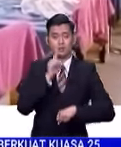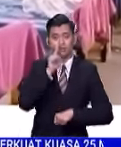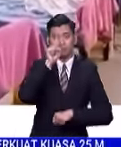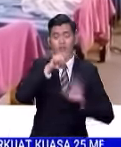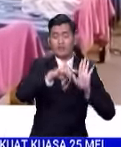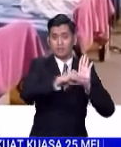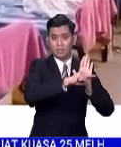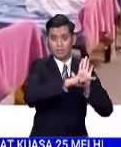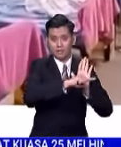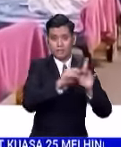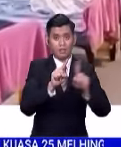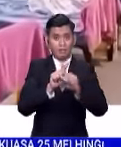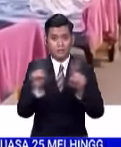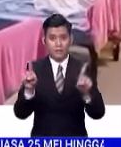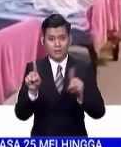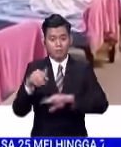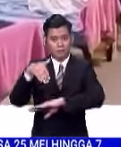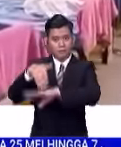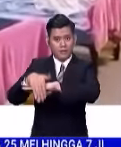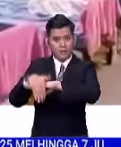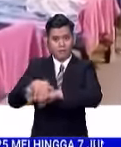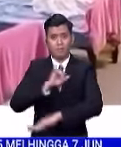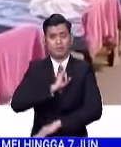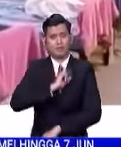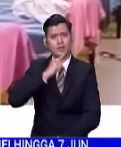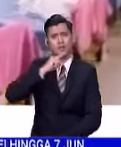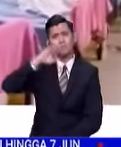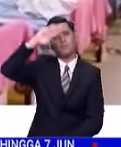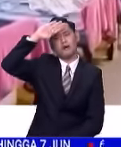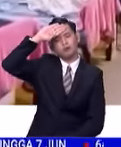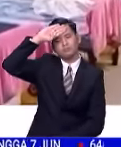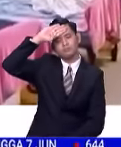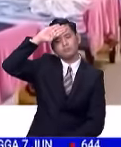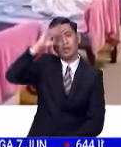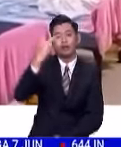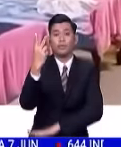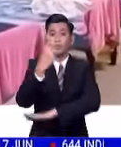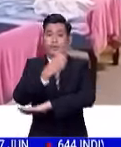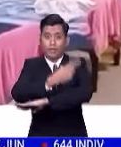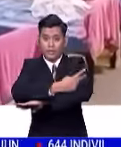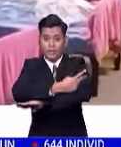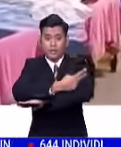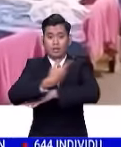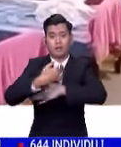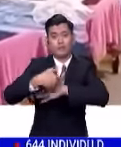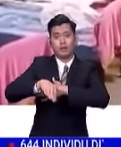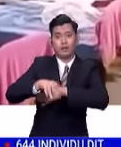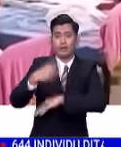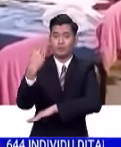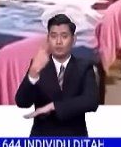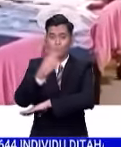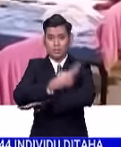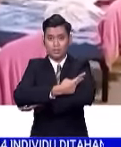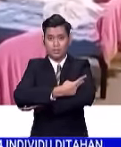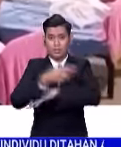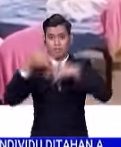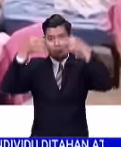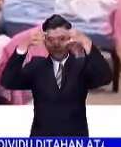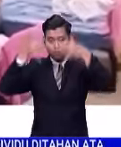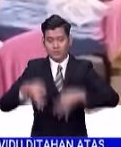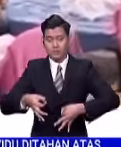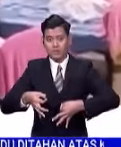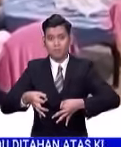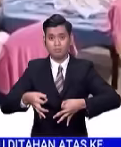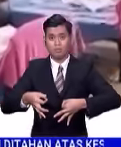negatif, tapi malam tu saya demam. Demam 2 hari, lepas 2 hari tu keputusan test